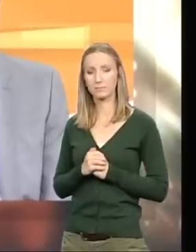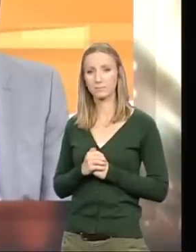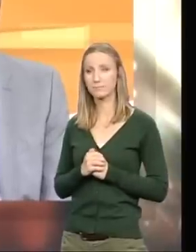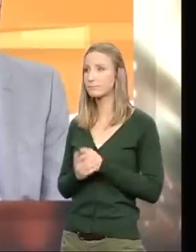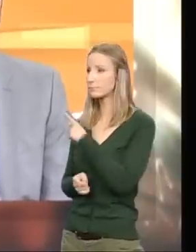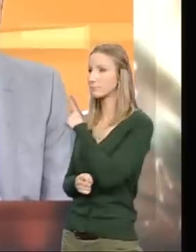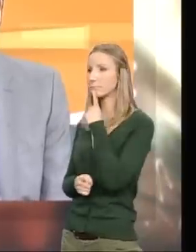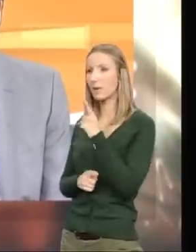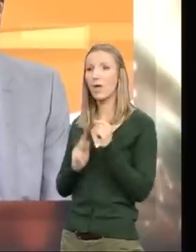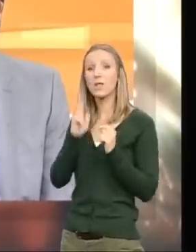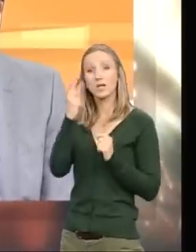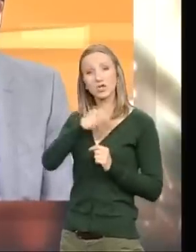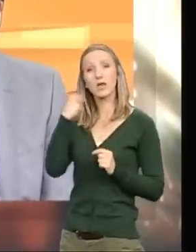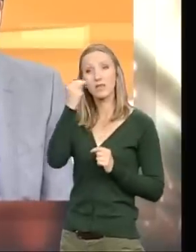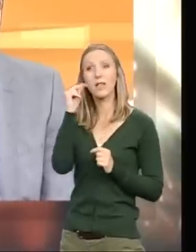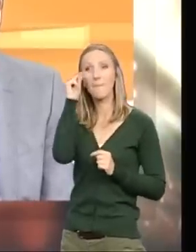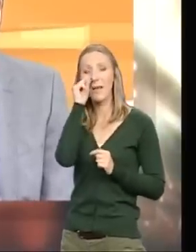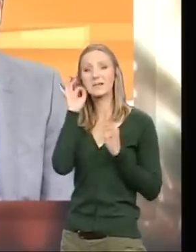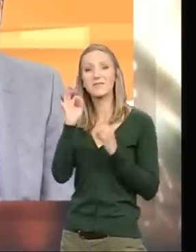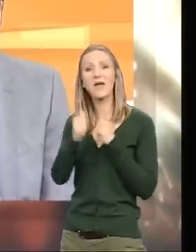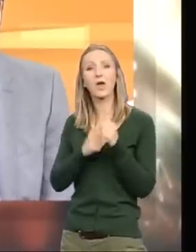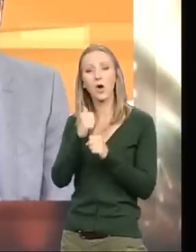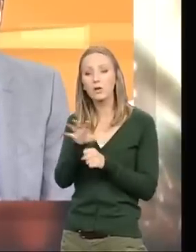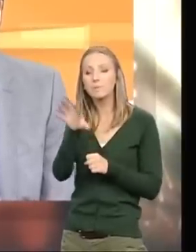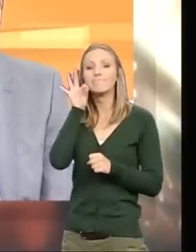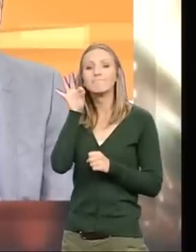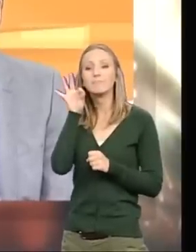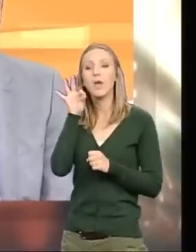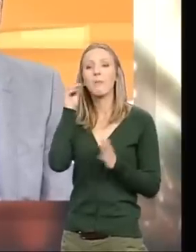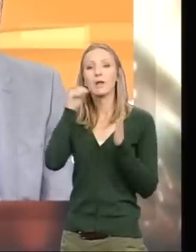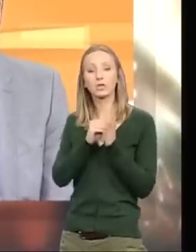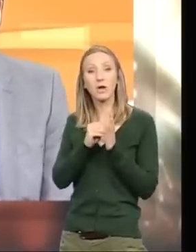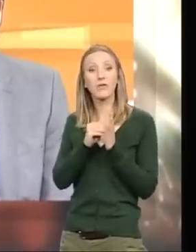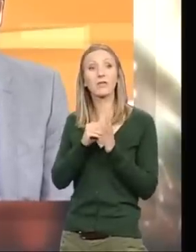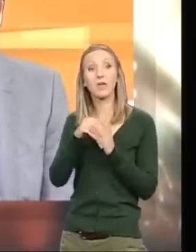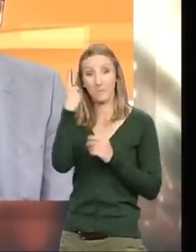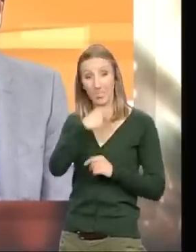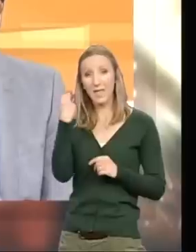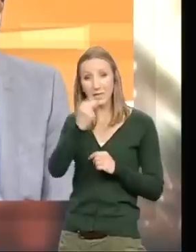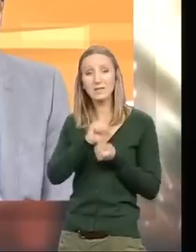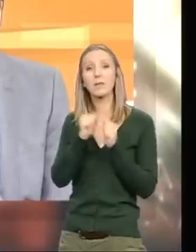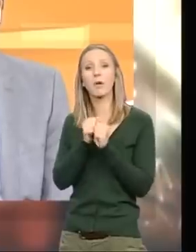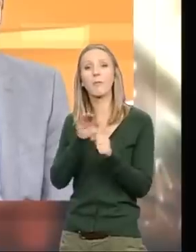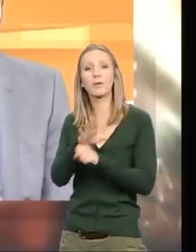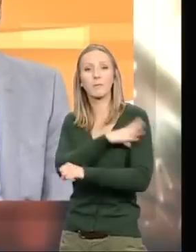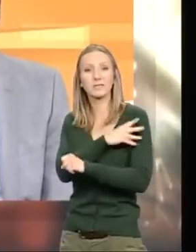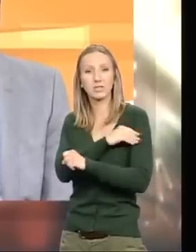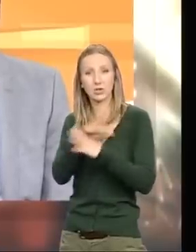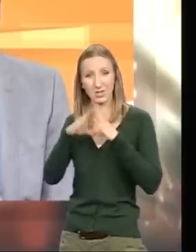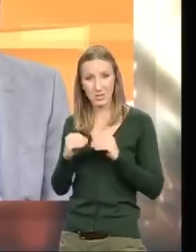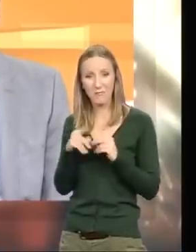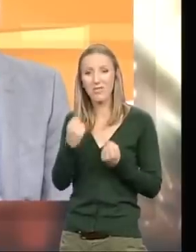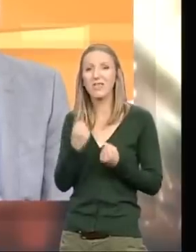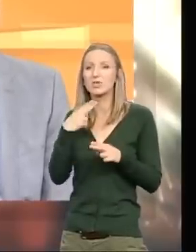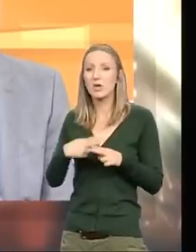Treća sedmica maja svake godine odabrana je za obeležavanje Nedelje borbe protiv mišićne distrofije. Ova teška bolest koja